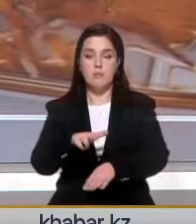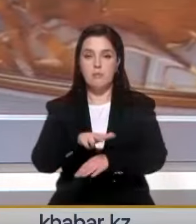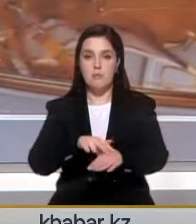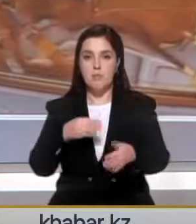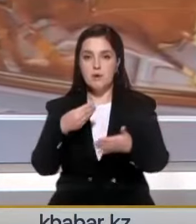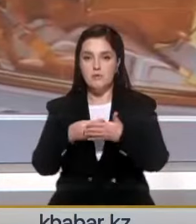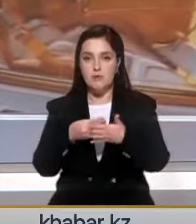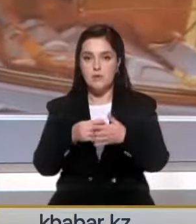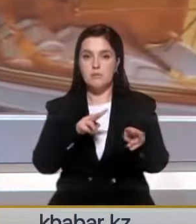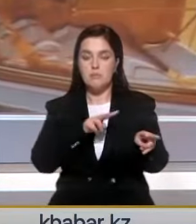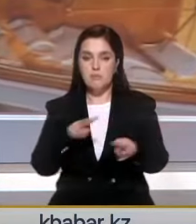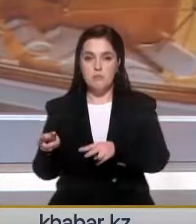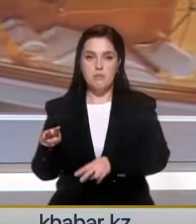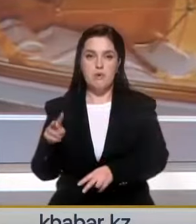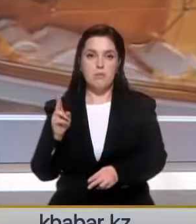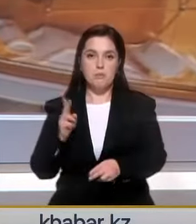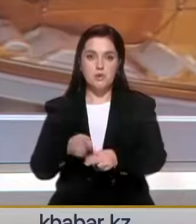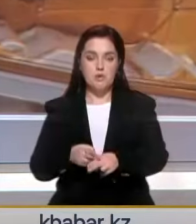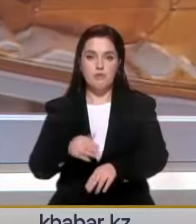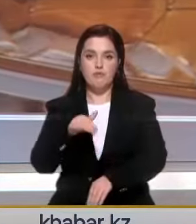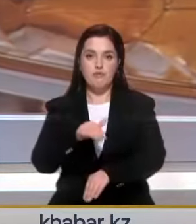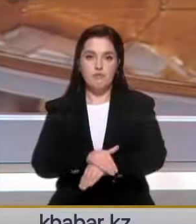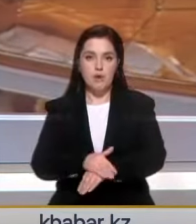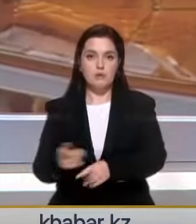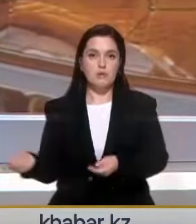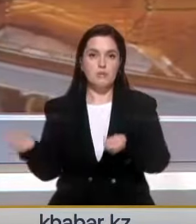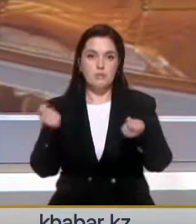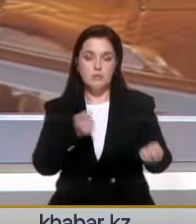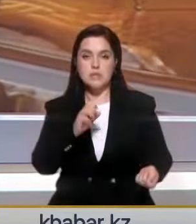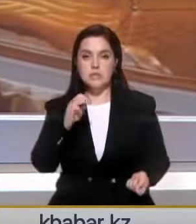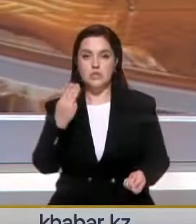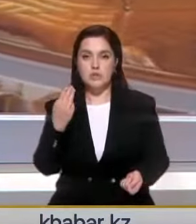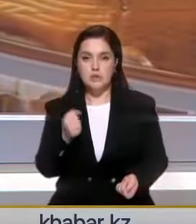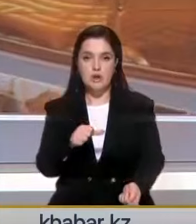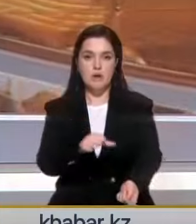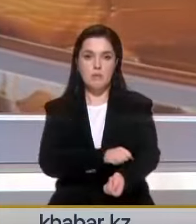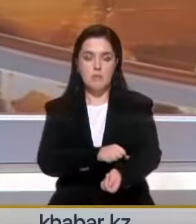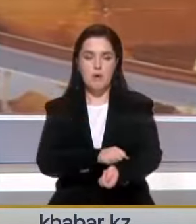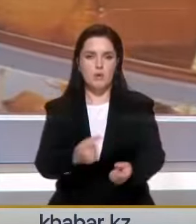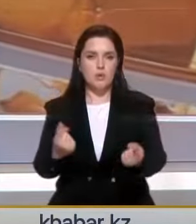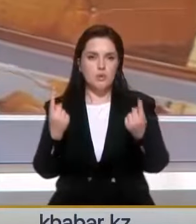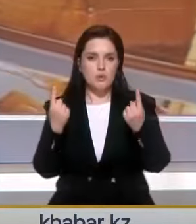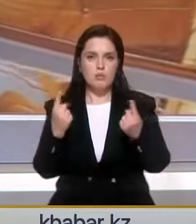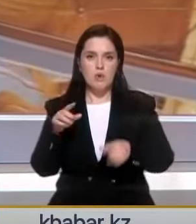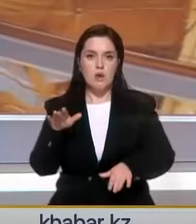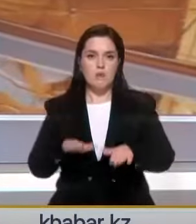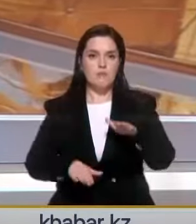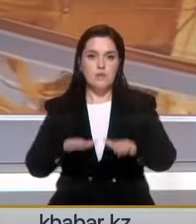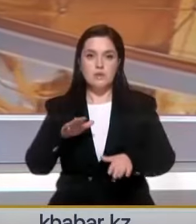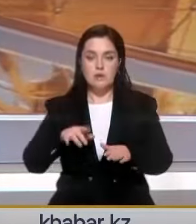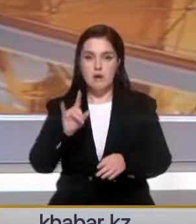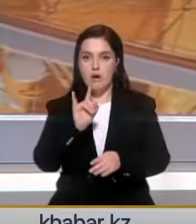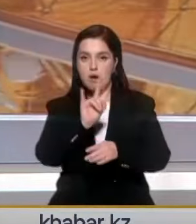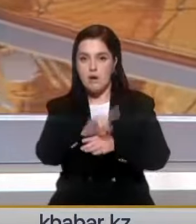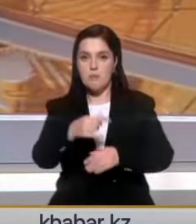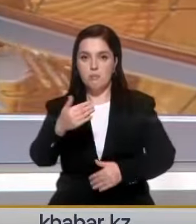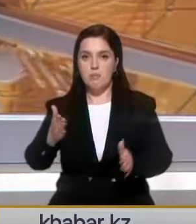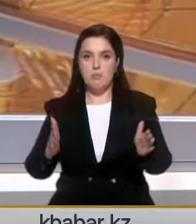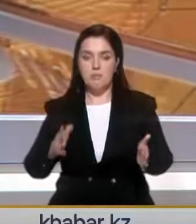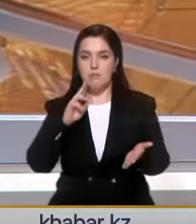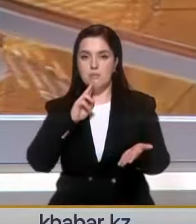департаментом агентства по финмониторингу пресен факт поставки из США запрещенных веществ в особо крупном размере под видом почтовых ссылок с